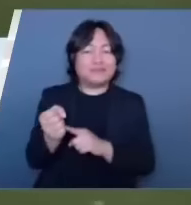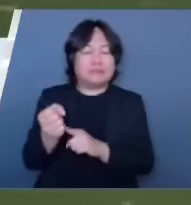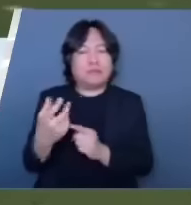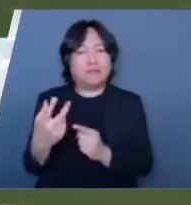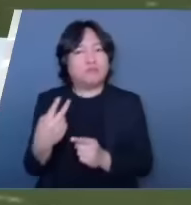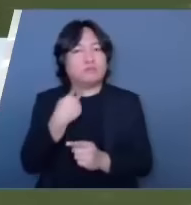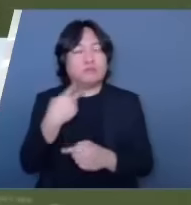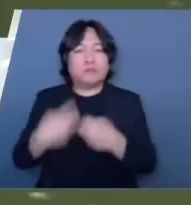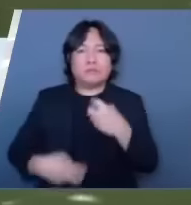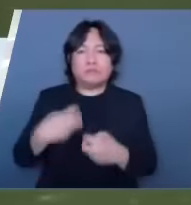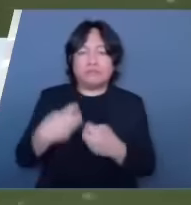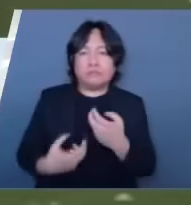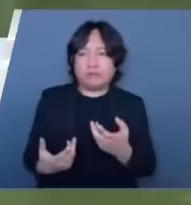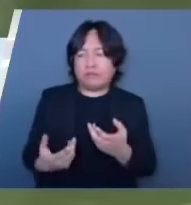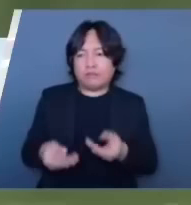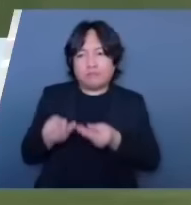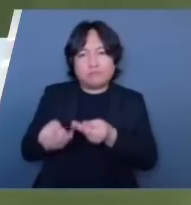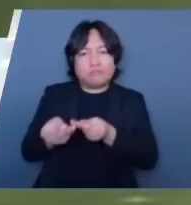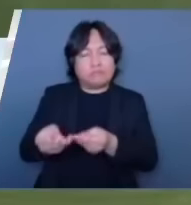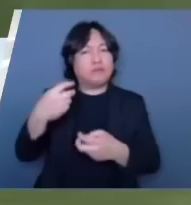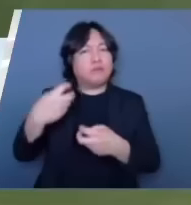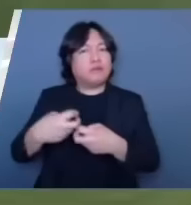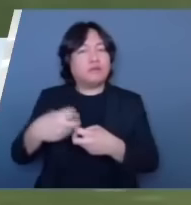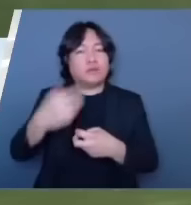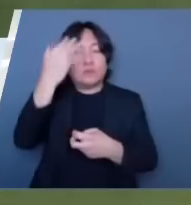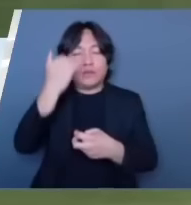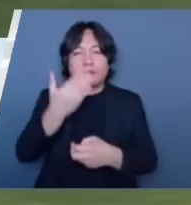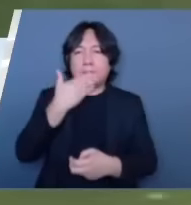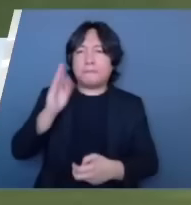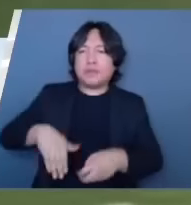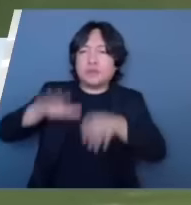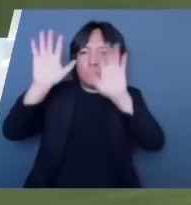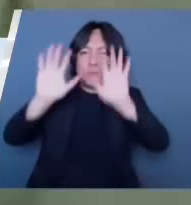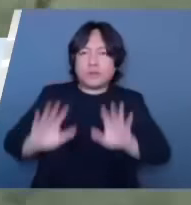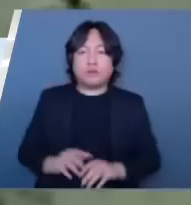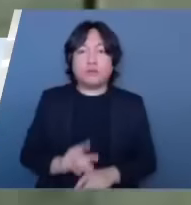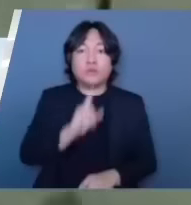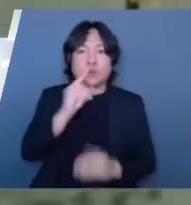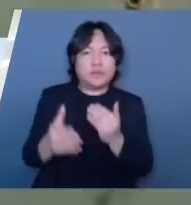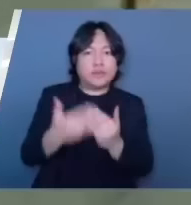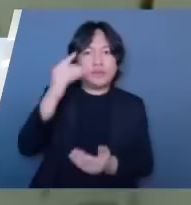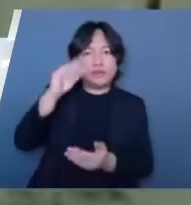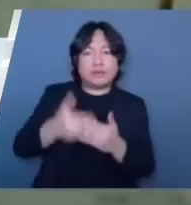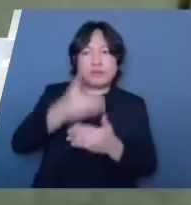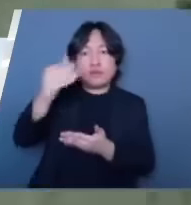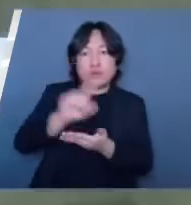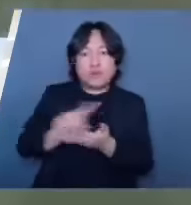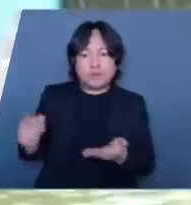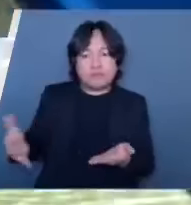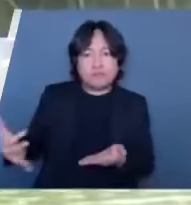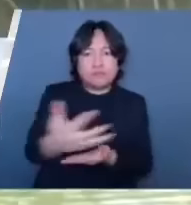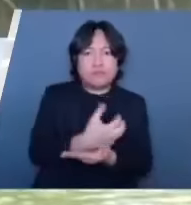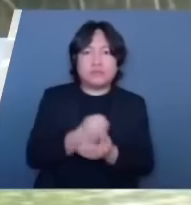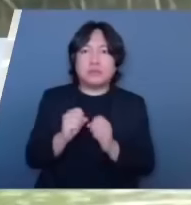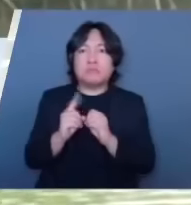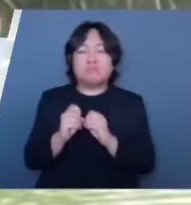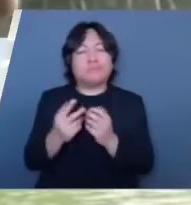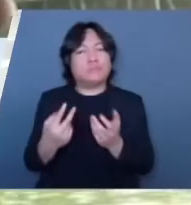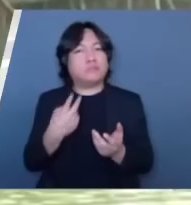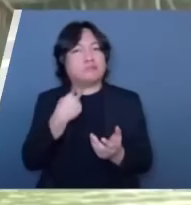isda dahil sa sama ng panahon. Hahanguin na sana sa susunod na linggo mga isda, pero baka abutin na ng susunod na taon. Mas lasa